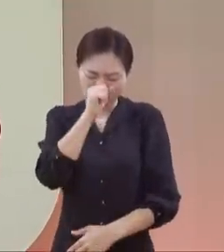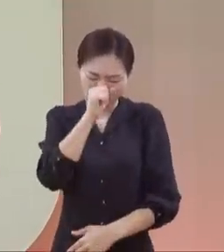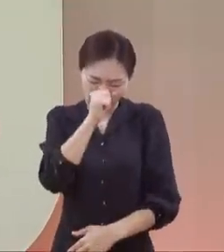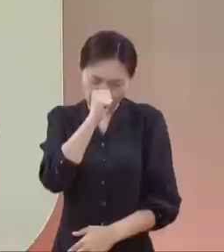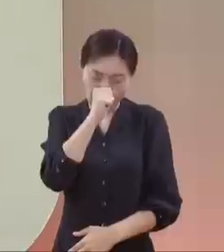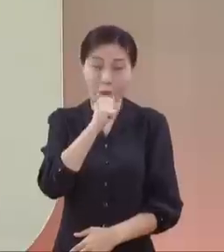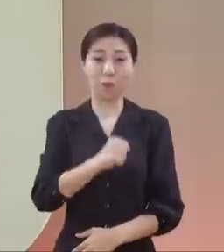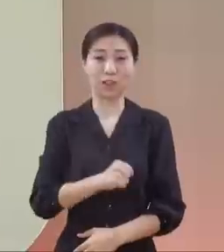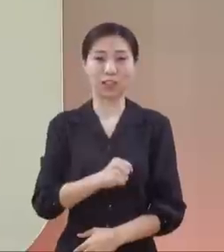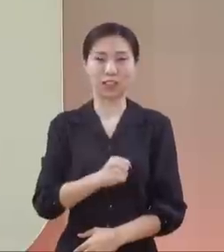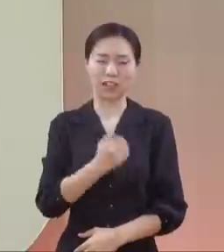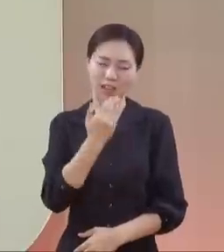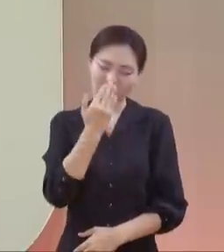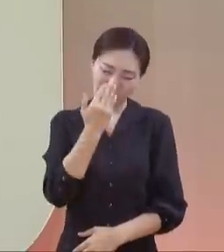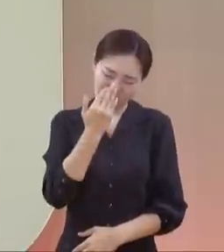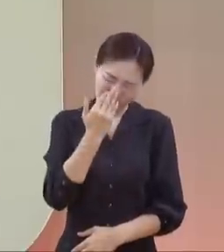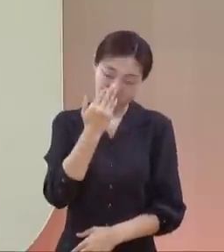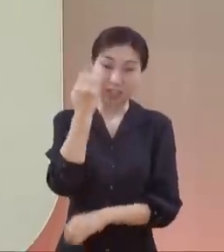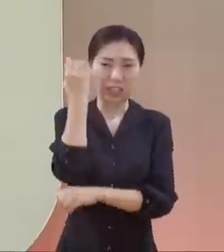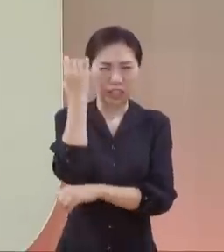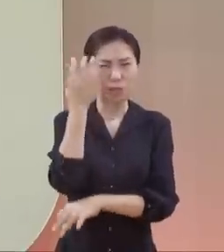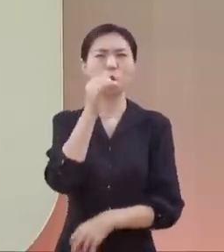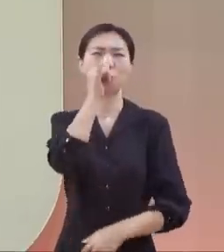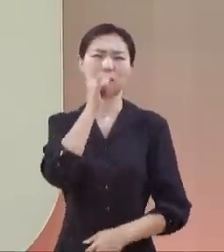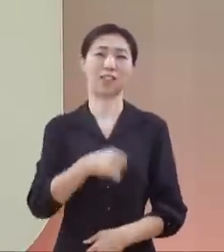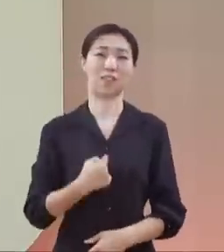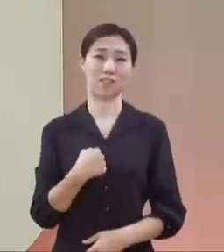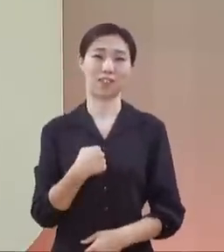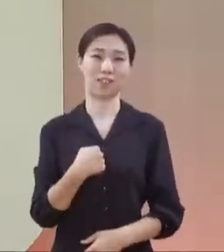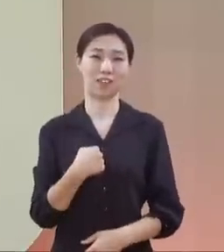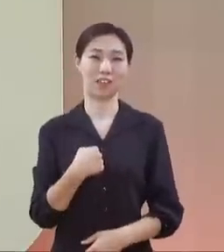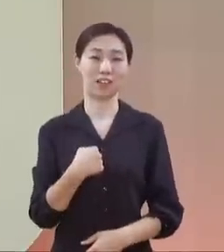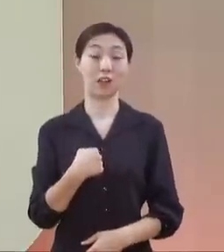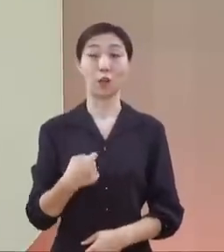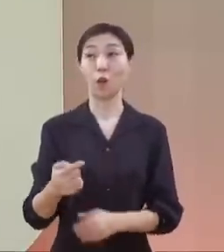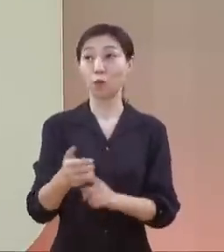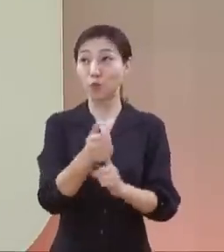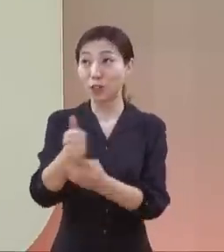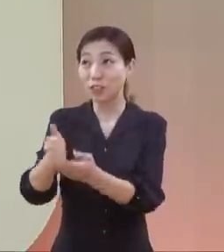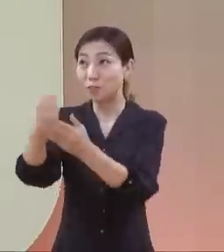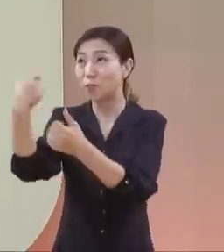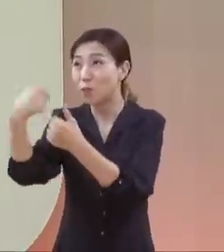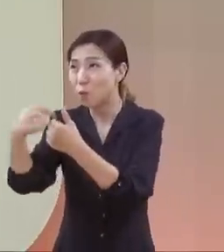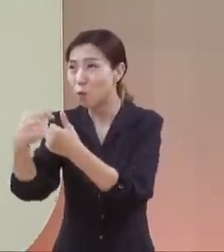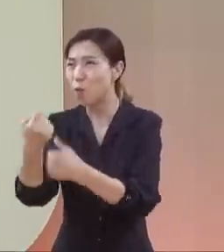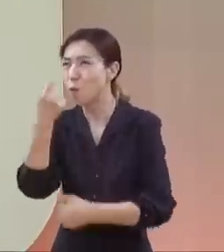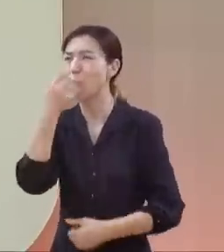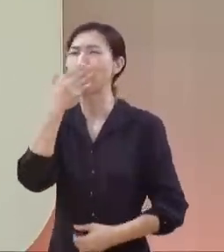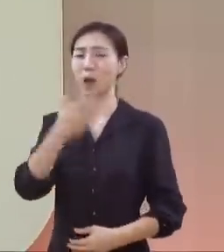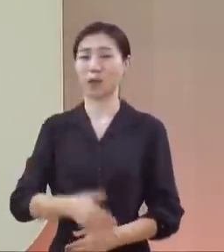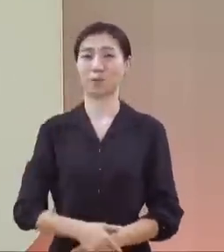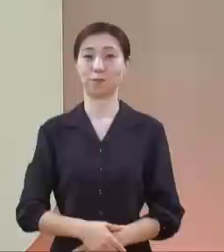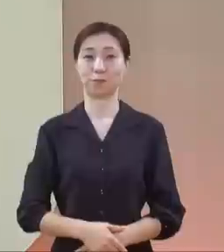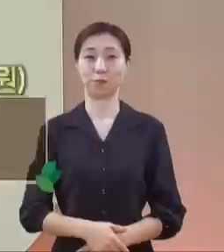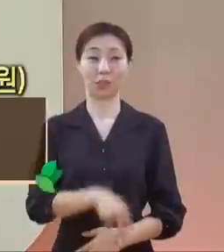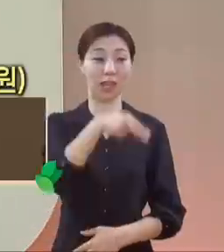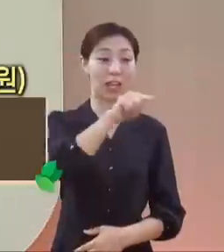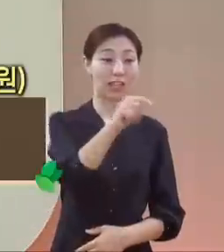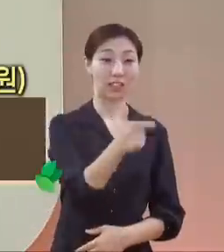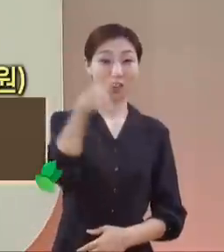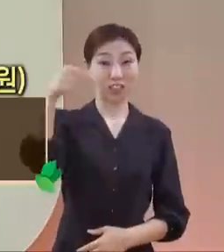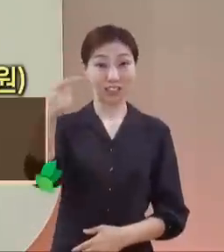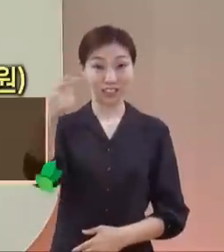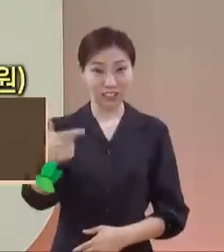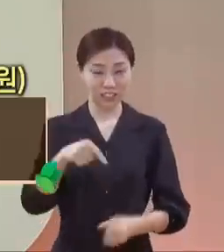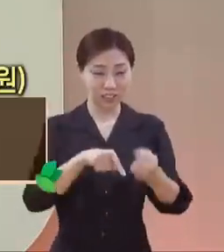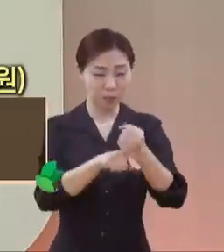뿌리 착한 성근이 성근이 있었기 때문이다 착할 선 뿌리근 착한 뿌리가 있었기